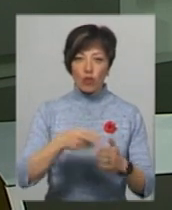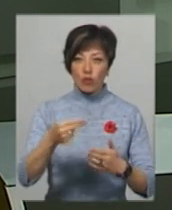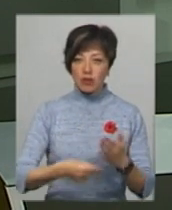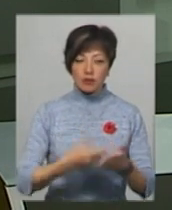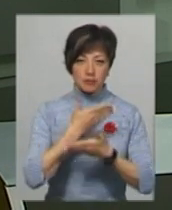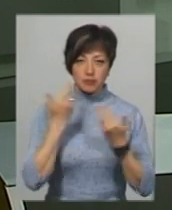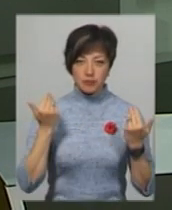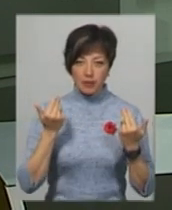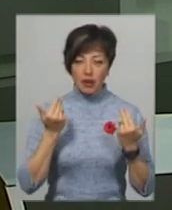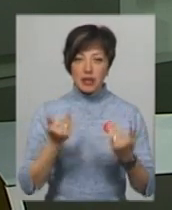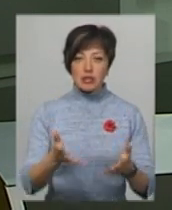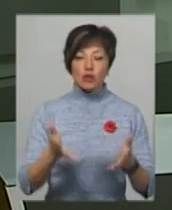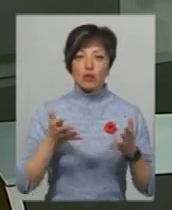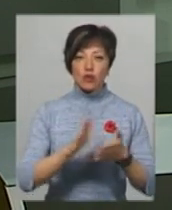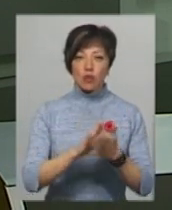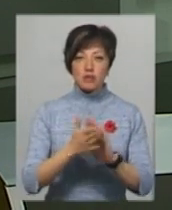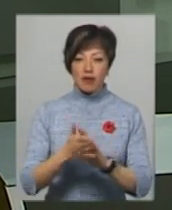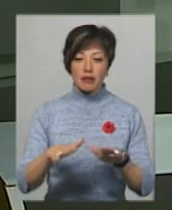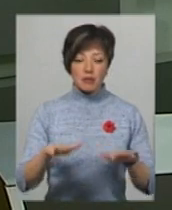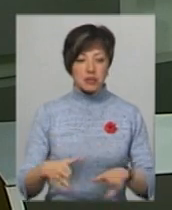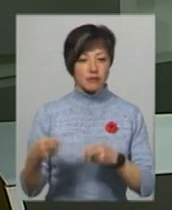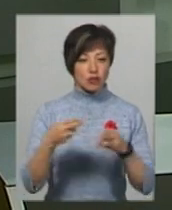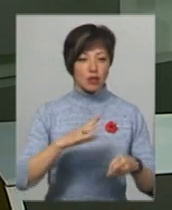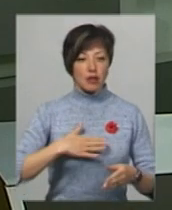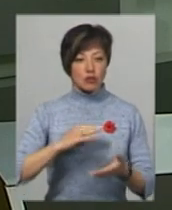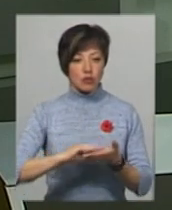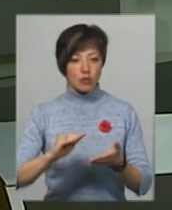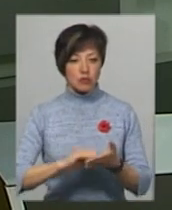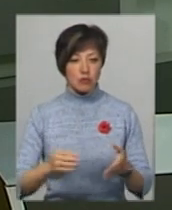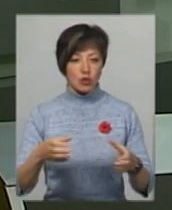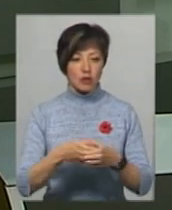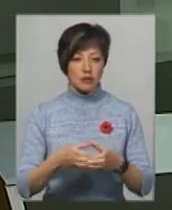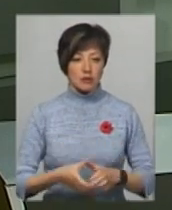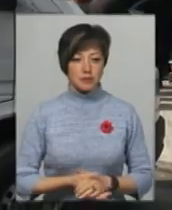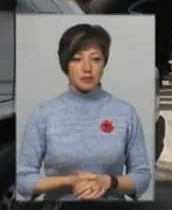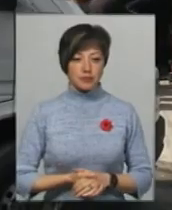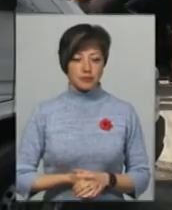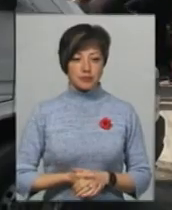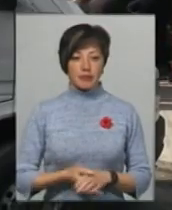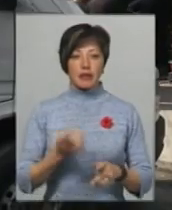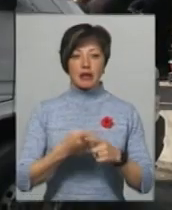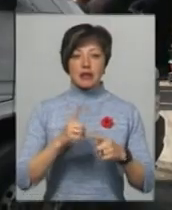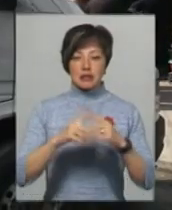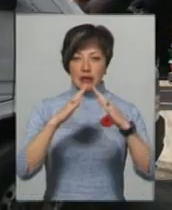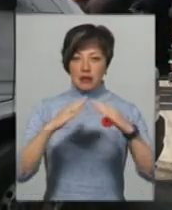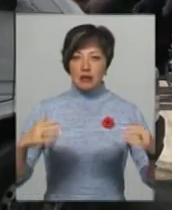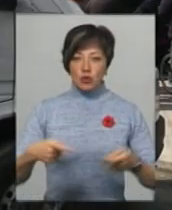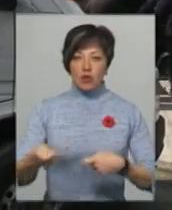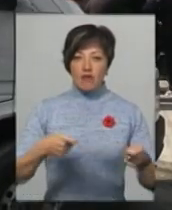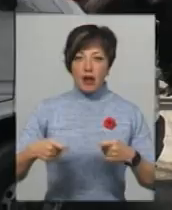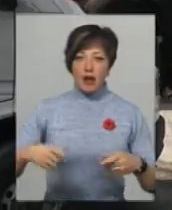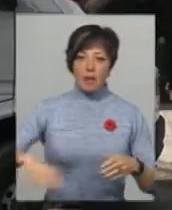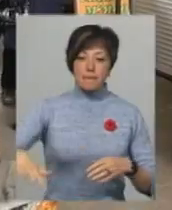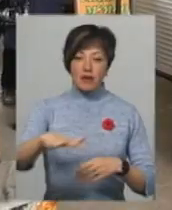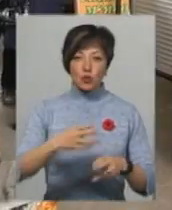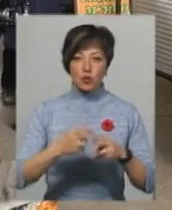не укладають. З'ясовувати обставини на місце виїжджала наша знімальна група. Це критий торговельний павільйон у Донаєвцях.